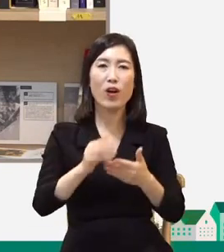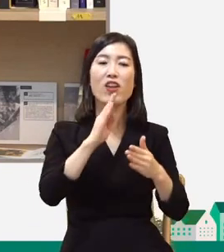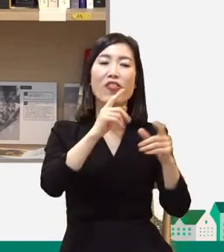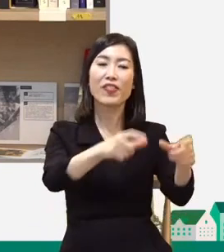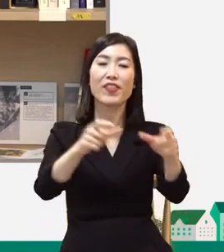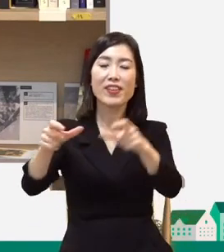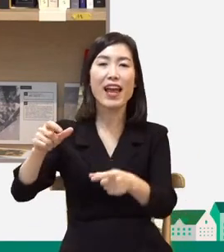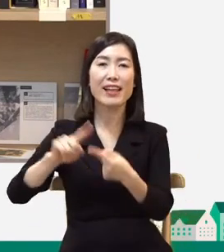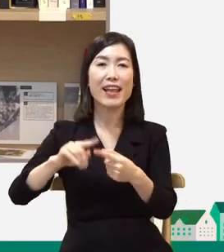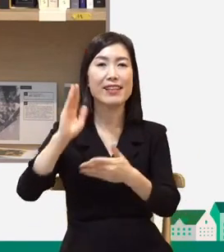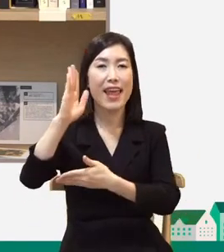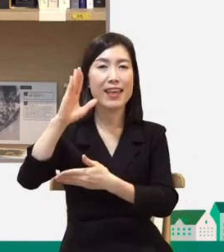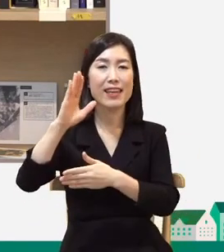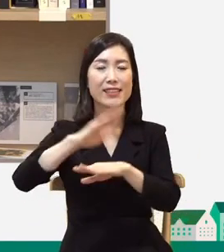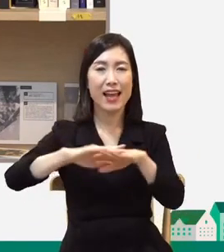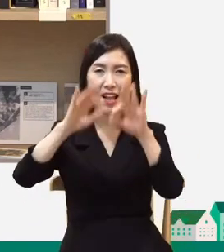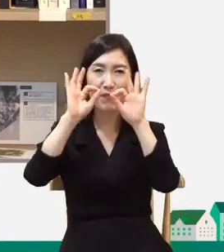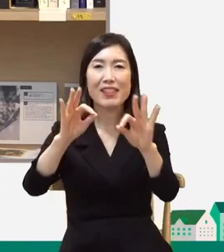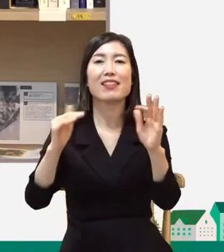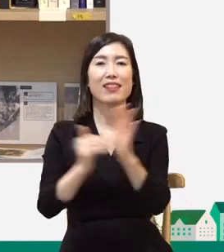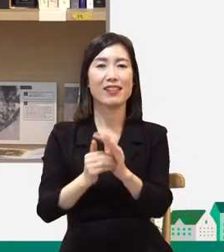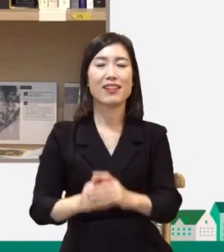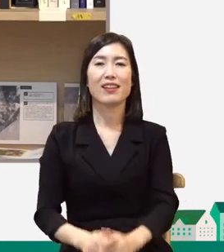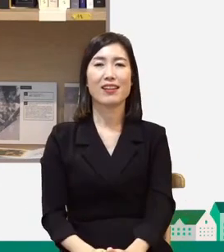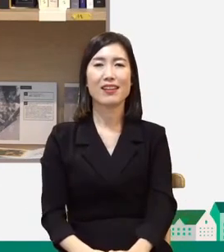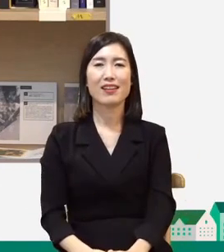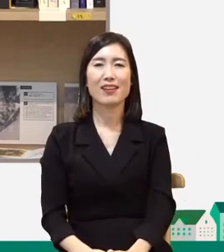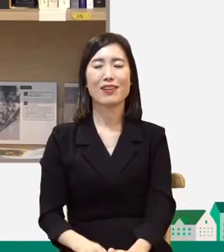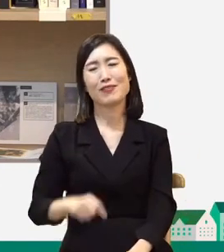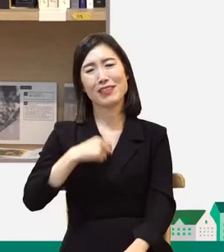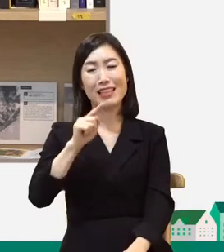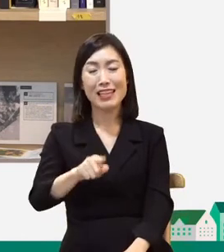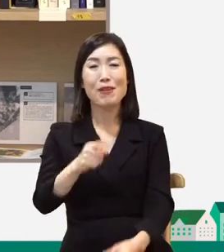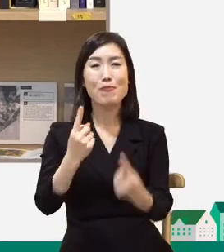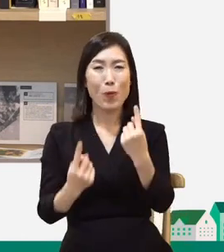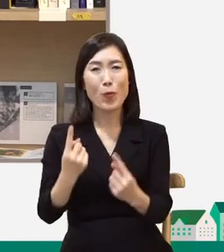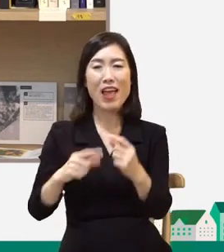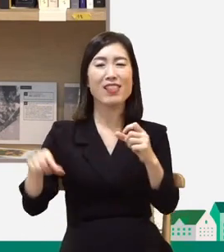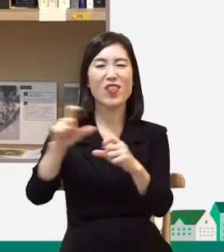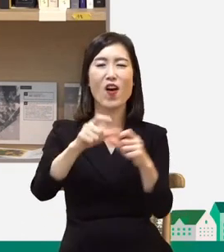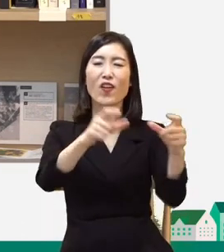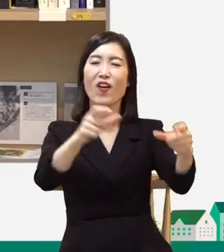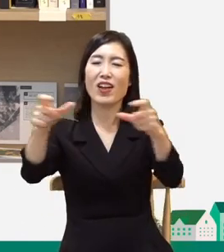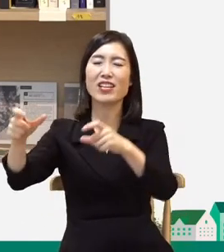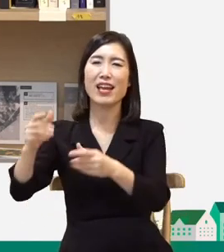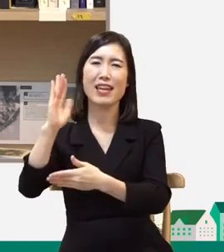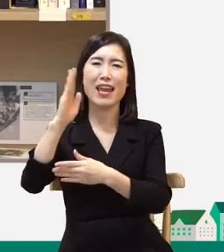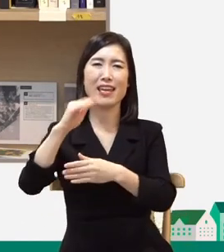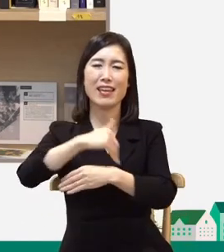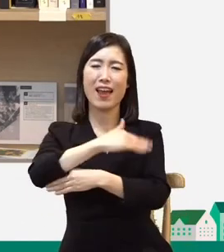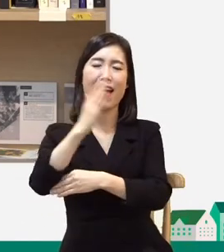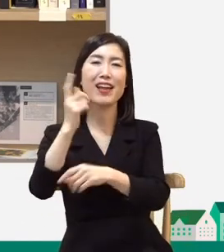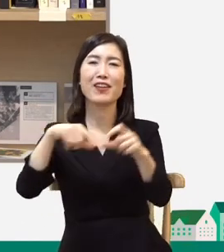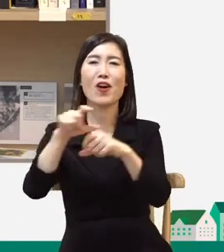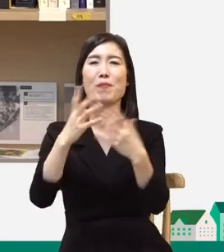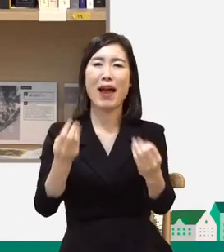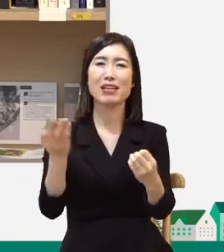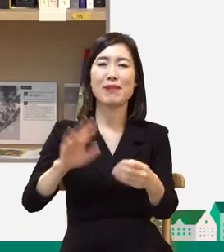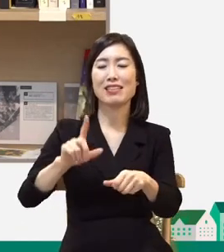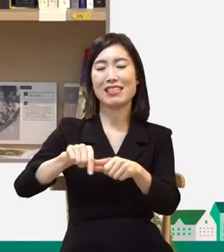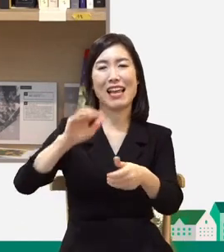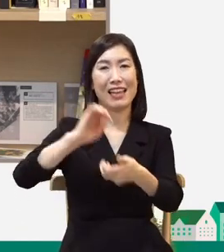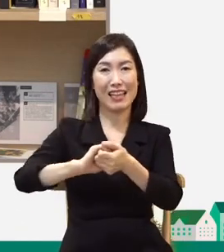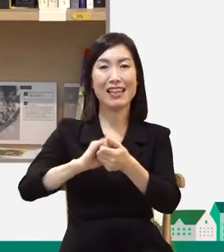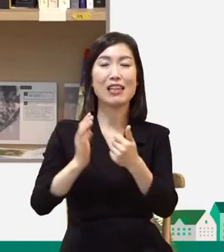이야기를 들어보는 시간을 가졌습니다. 사실 이거보다 훨씬 더 많은 현장이 있기를 저희는 기대하고 있는데요. 이렇게 이제 한 세션이